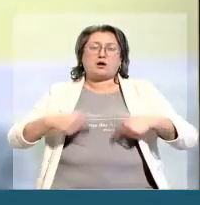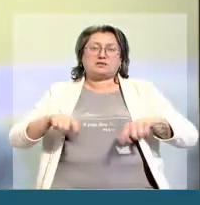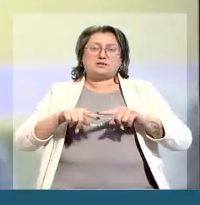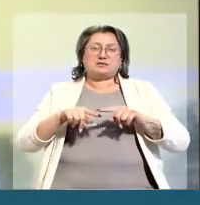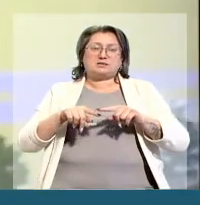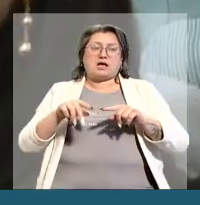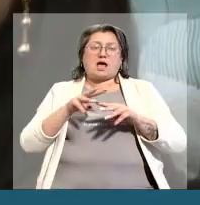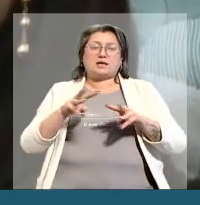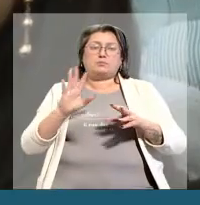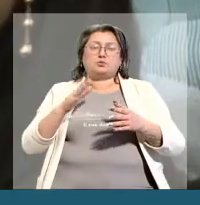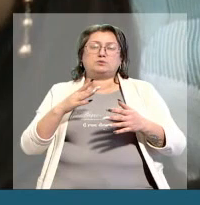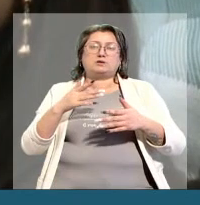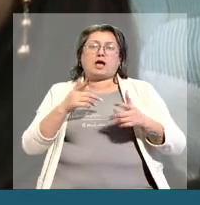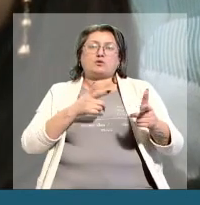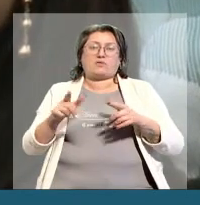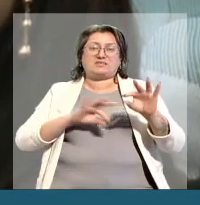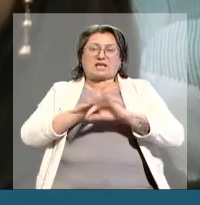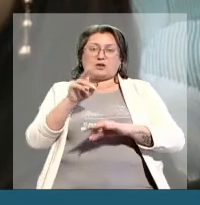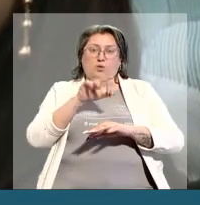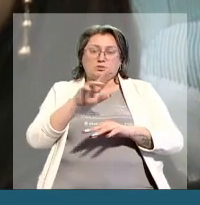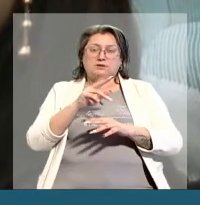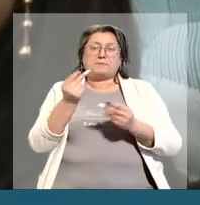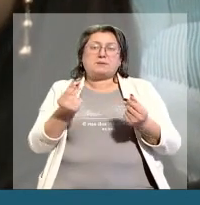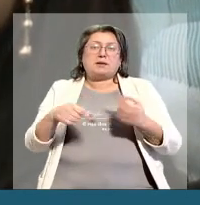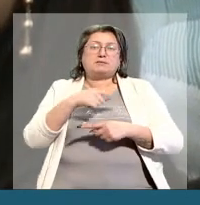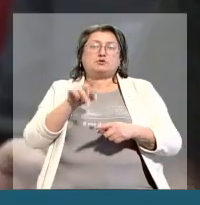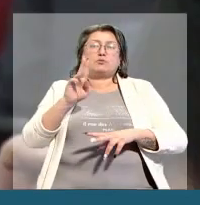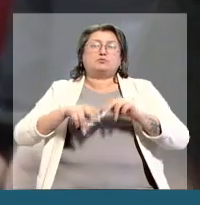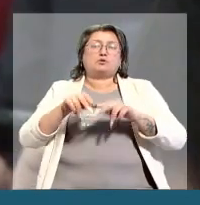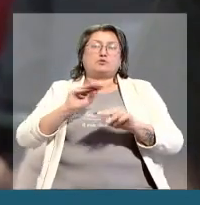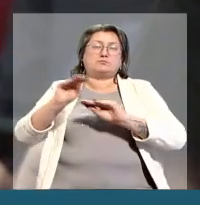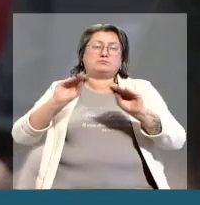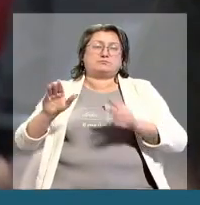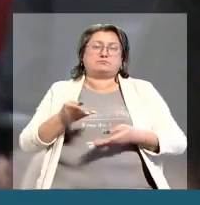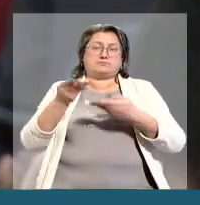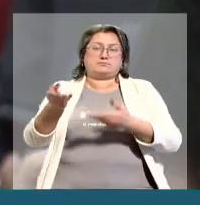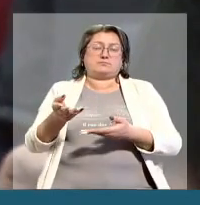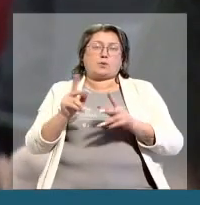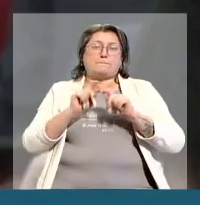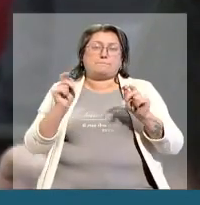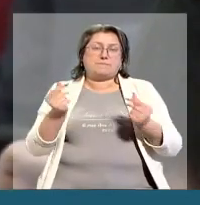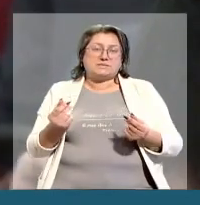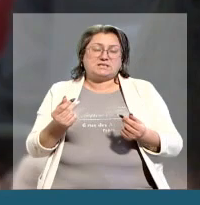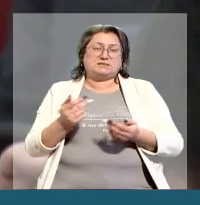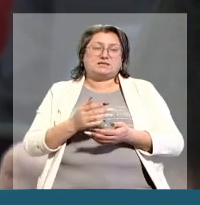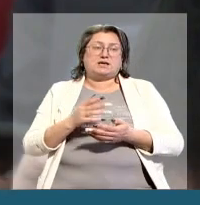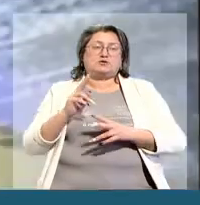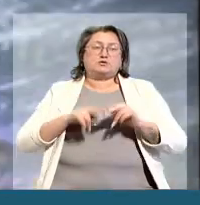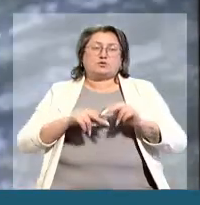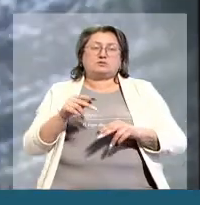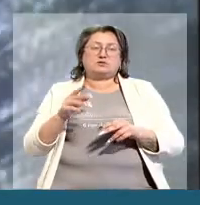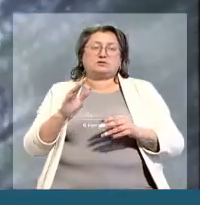ашатын кәсіпкерлер мен тұрғын үйлерді салатын құрылыс компанияларына дайын дизайн код ұсынатын болады. Бұл ұсыныстар қаланы көріктендіруге